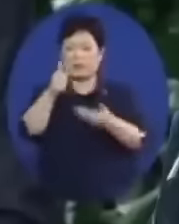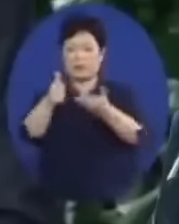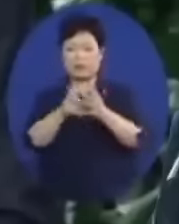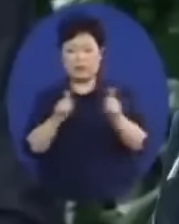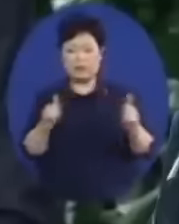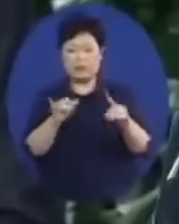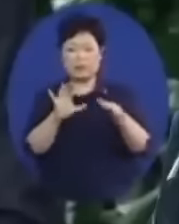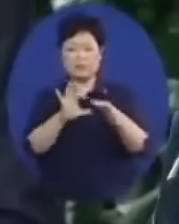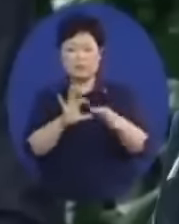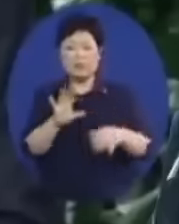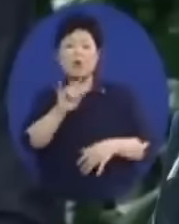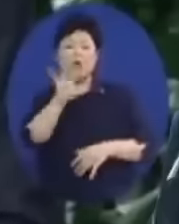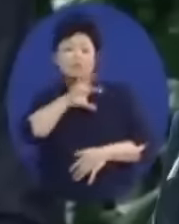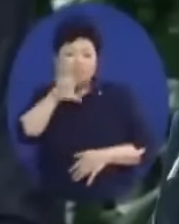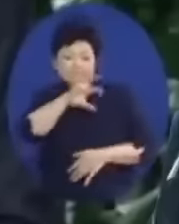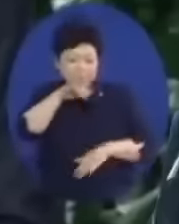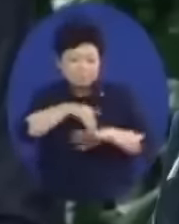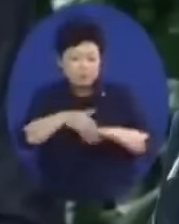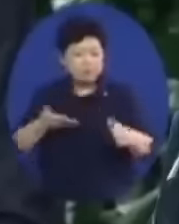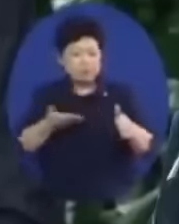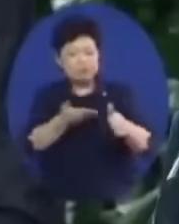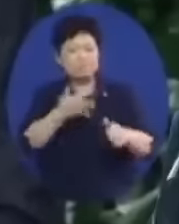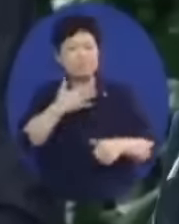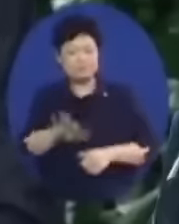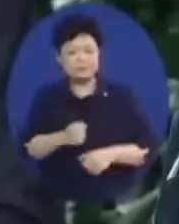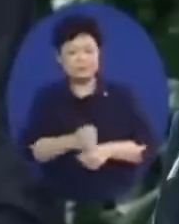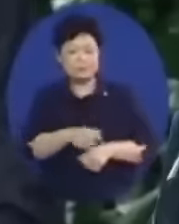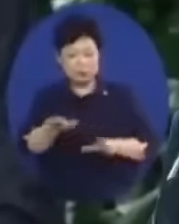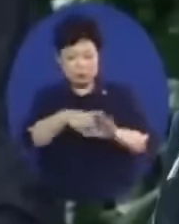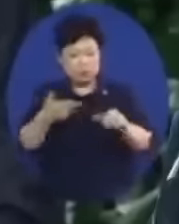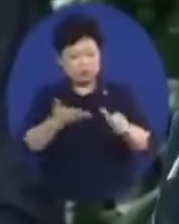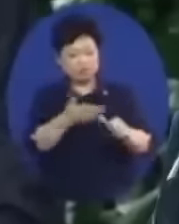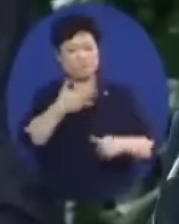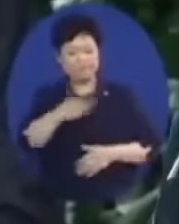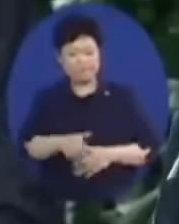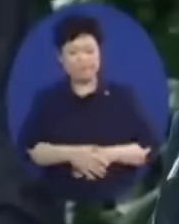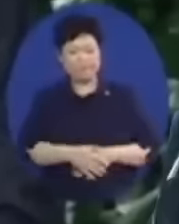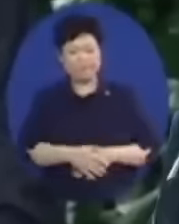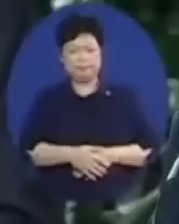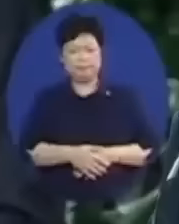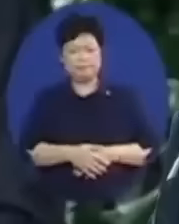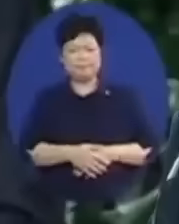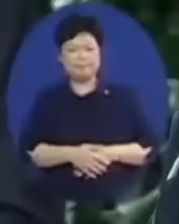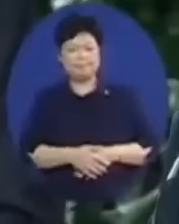인간에게 수양과 도덕을 주지 않았습니다. 종교를 주시지 않았습니다.